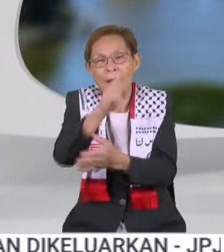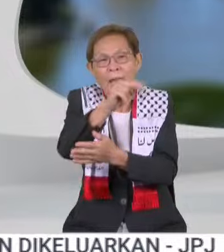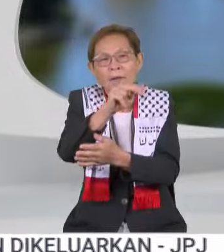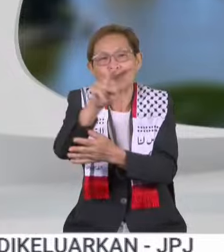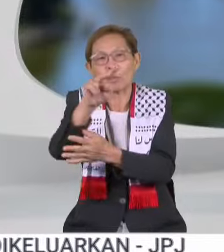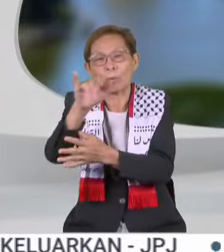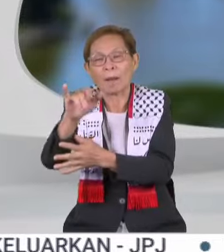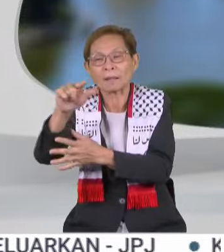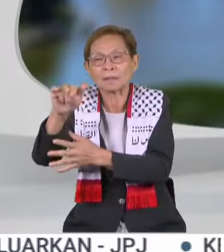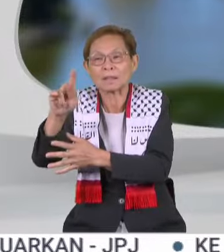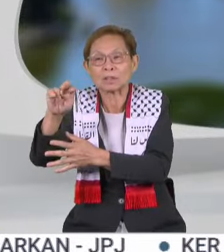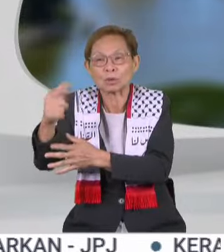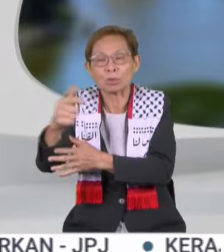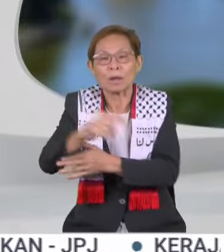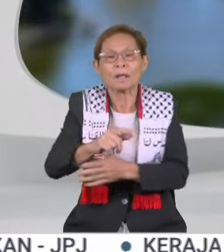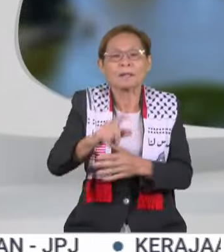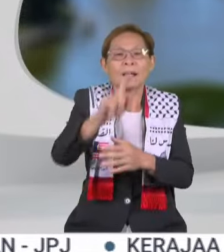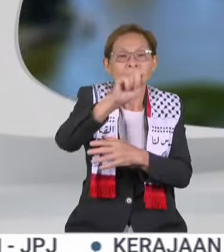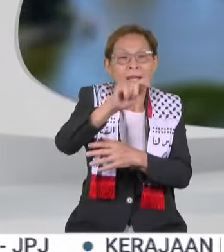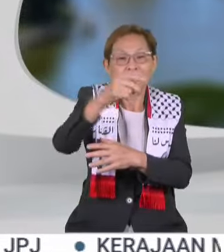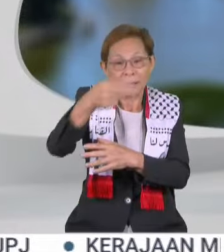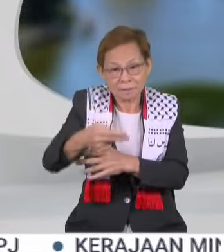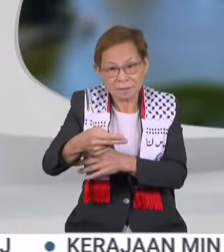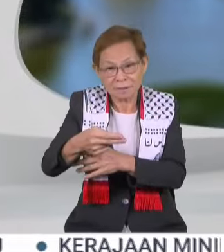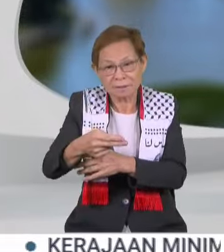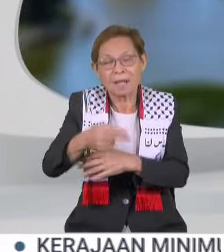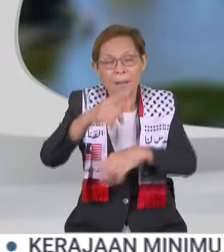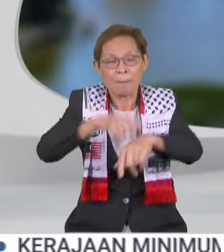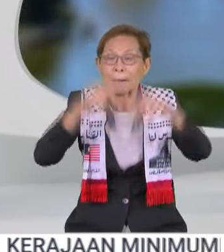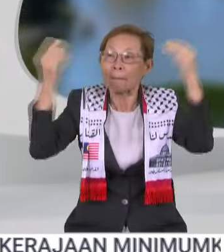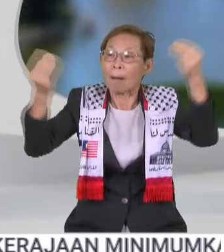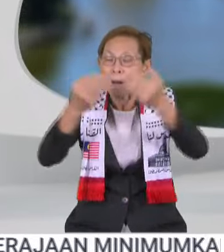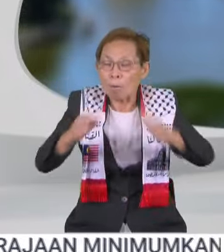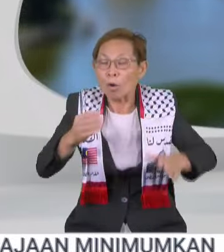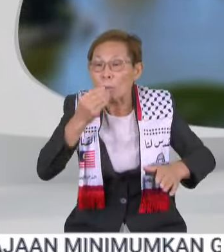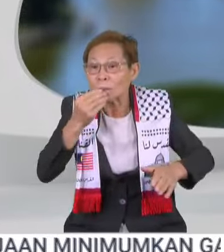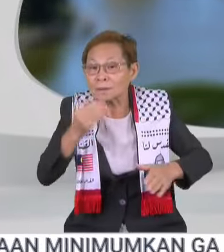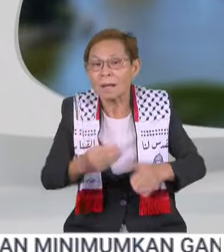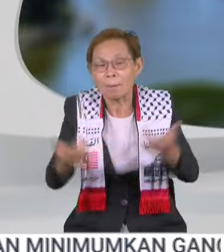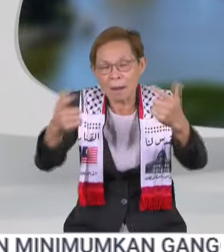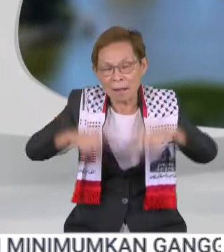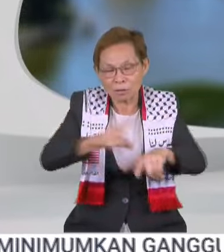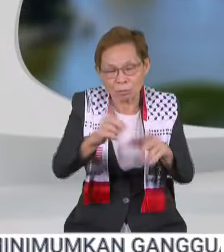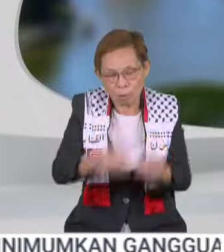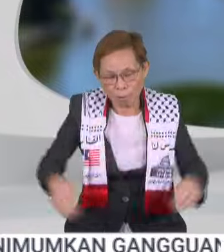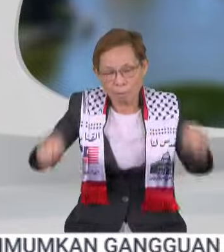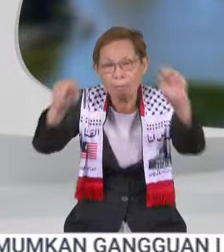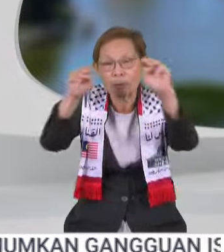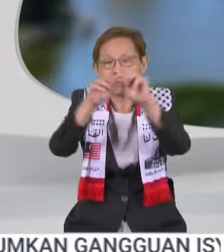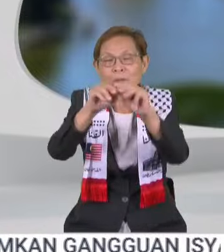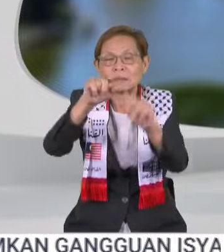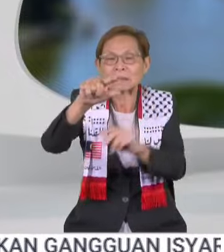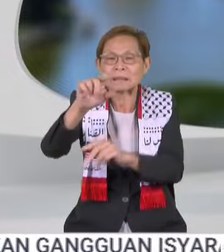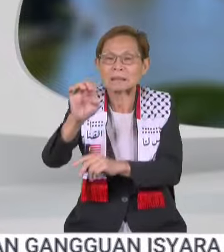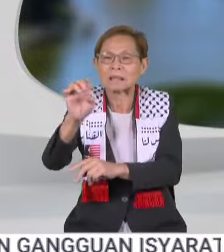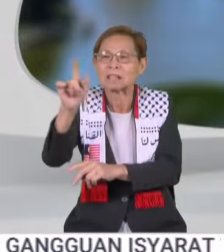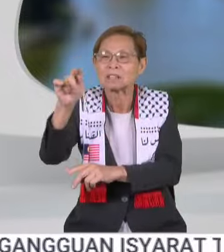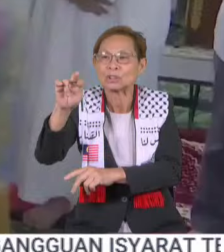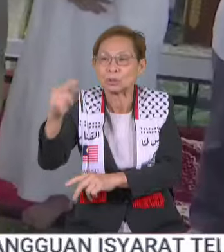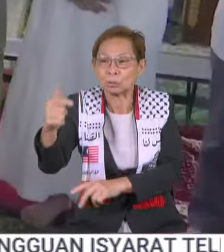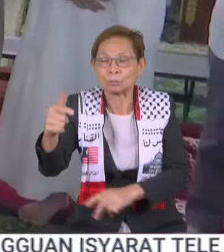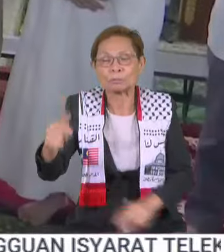Gedung dan Lembaga Tabung Haji Negeri Sarawak pada majlis berbuka puasa daerah Gedung yang berlangsung di Masjid Al-Kautsar Gedung.